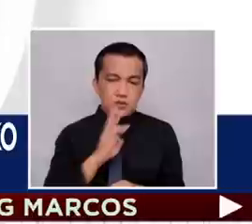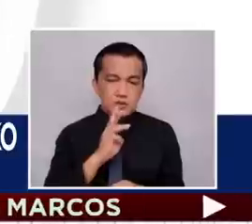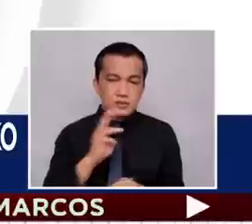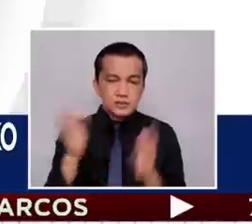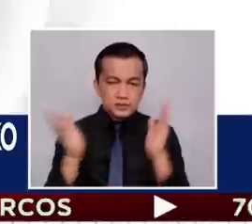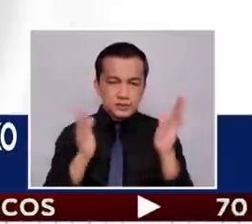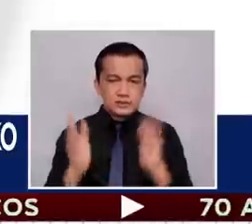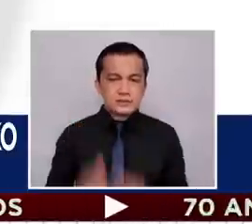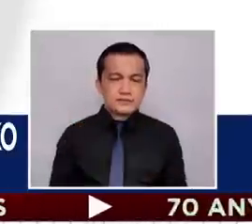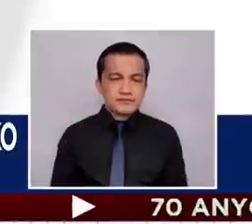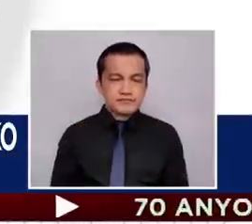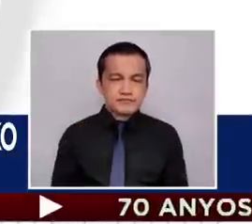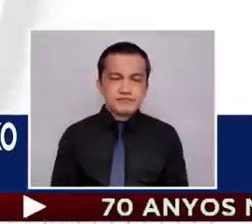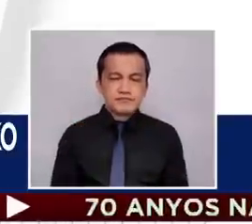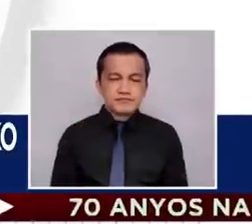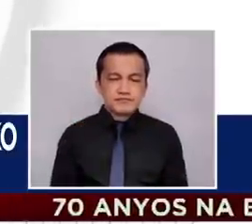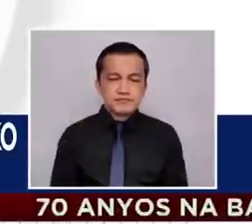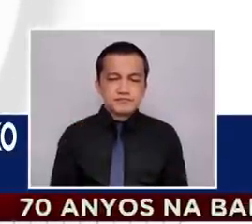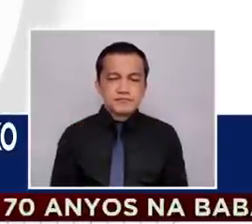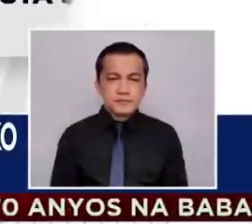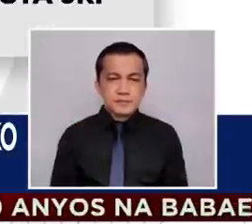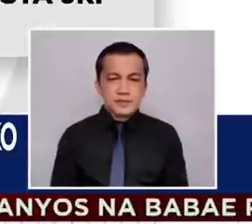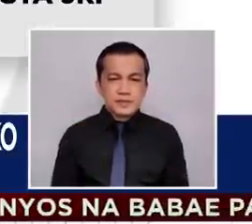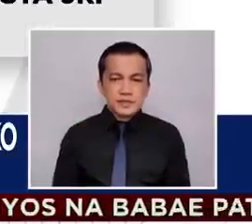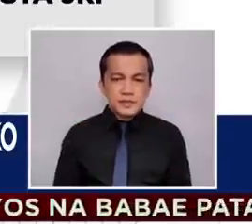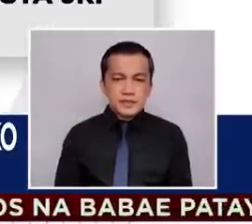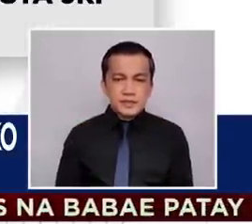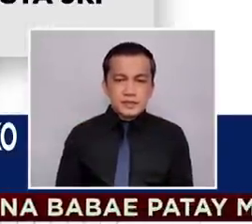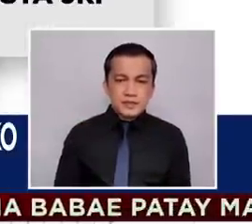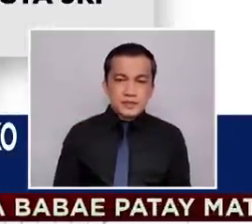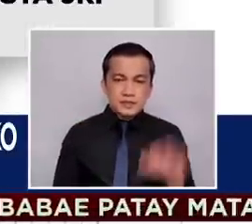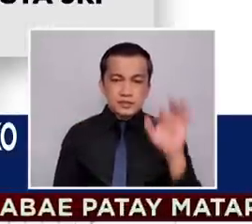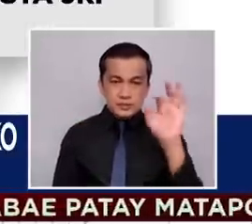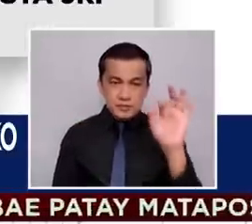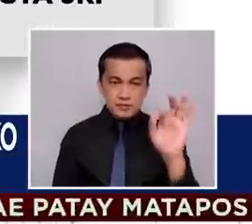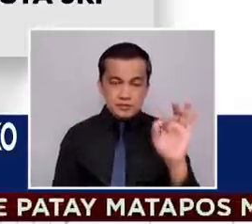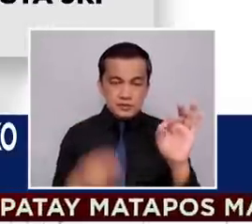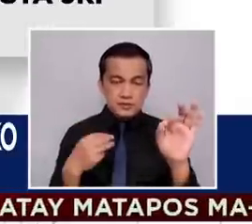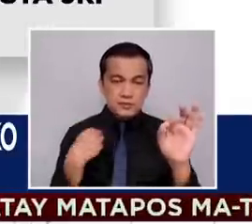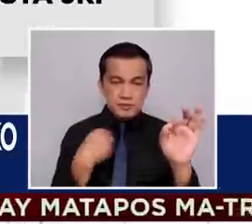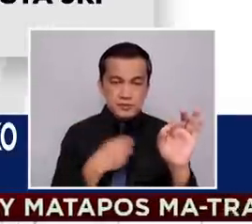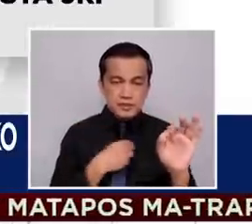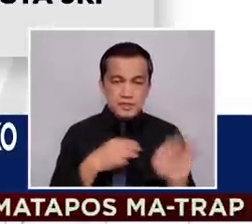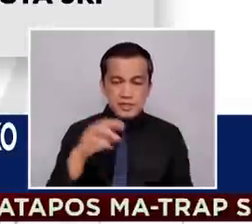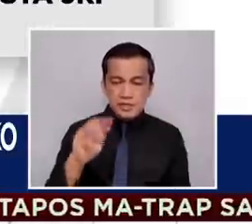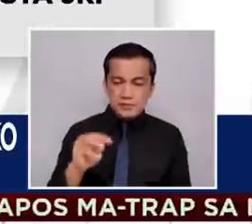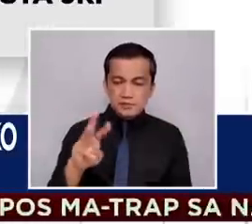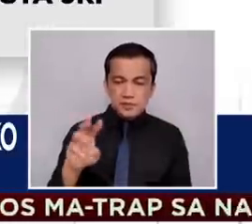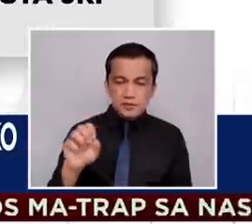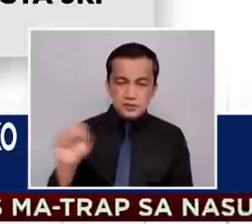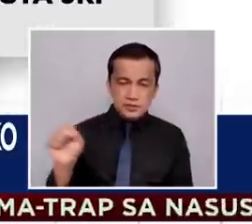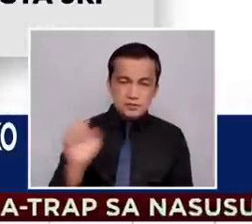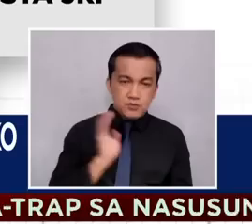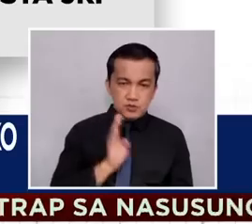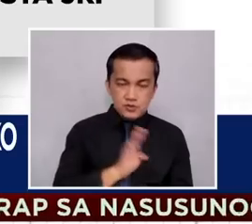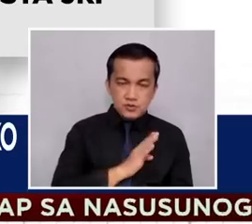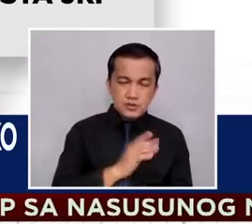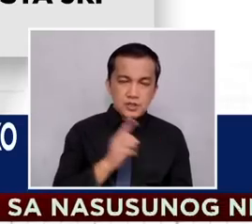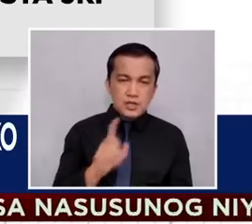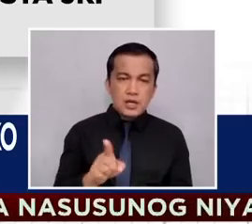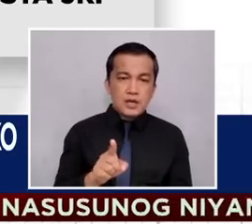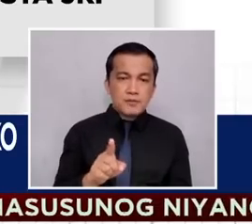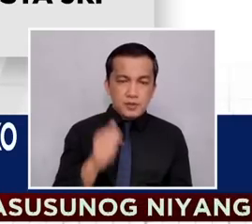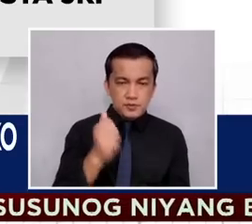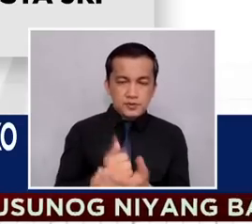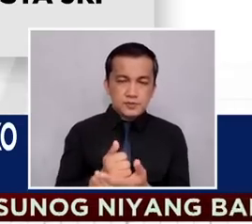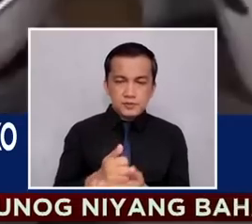interruptions. Ang siyam na miyembro ng MWSS Board ang magpapasya kung approved o disapproved ang